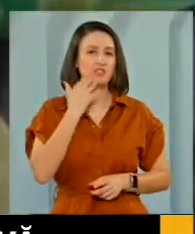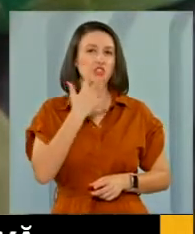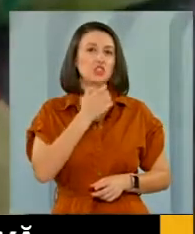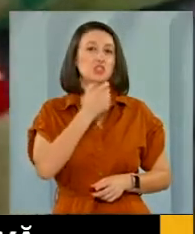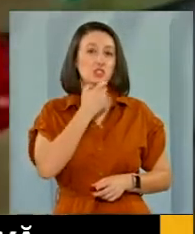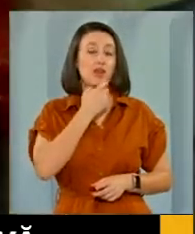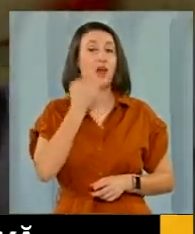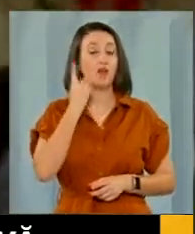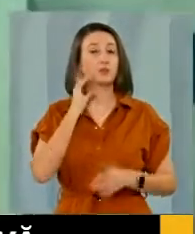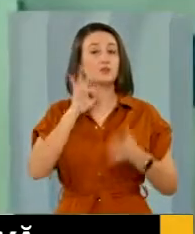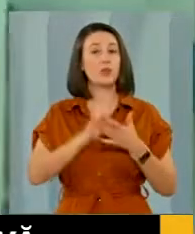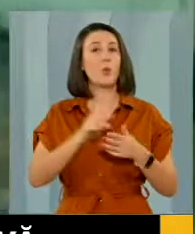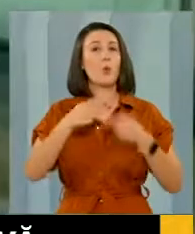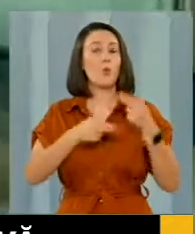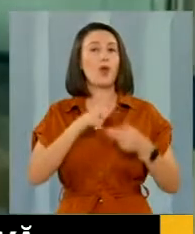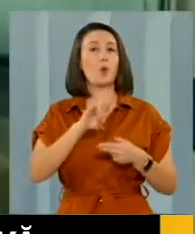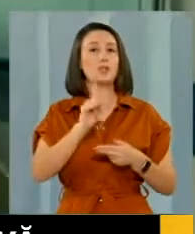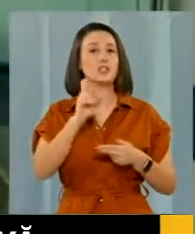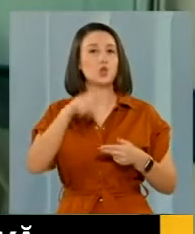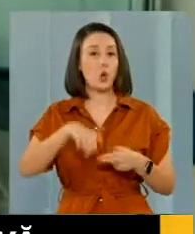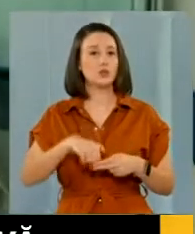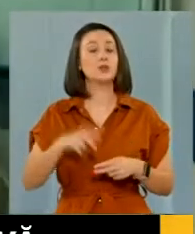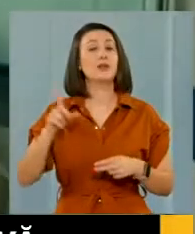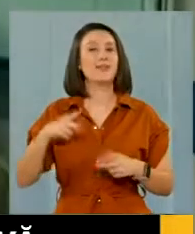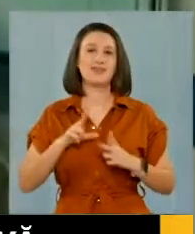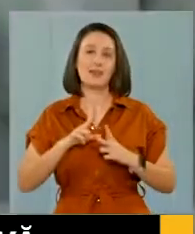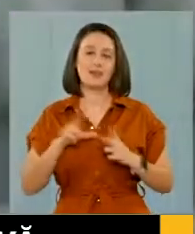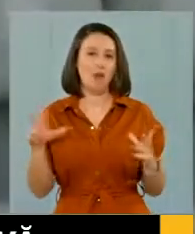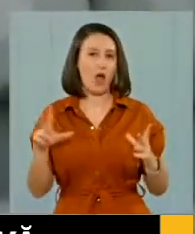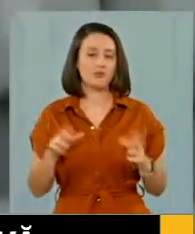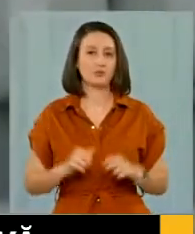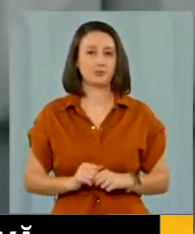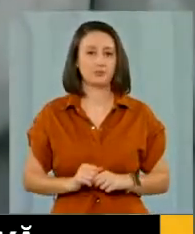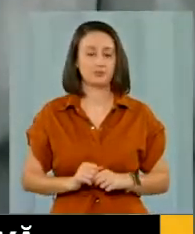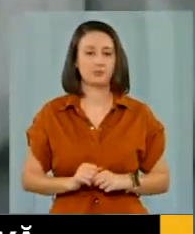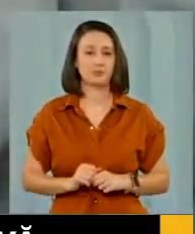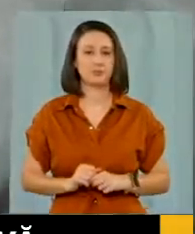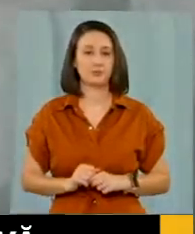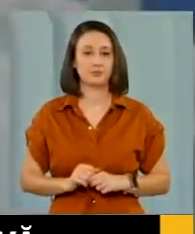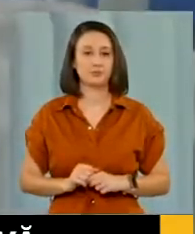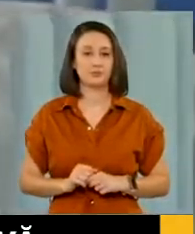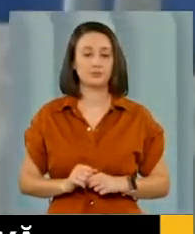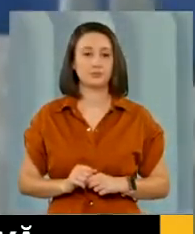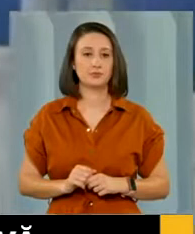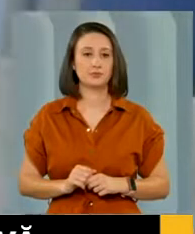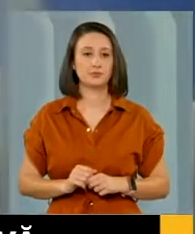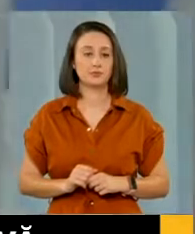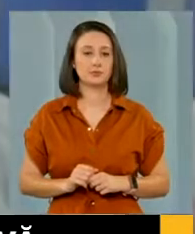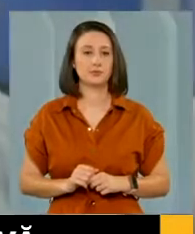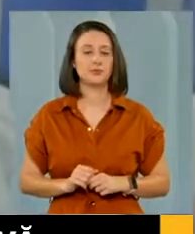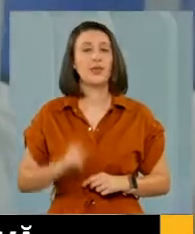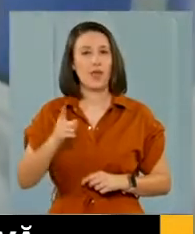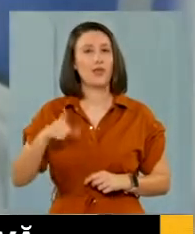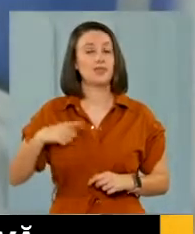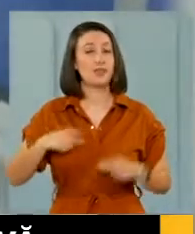5 ani care a fost diagnosticată cu boala Wilson se află în stare gravă susțin reprezentanții spitalului Fundeni acolo unde este internata copila